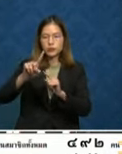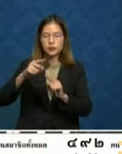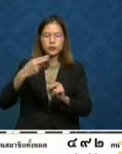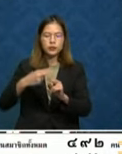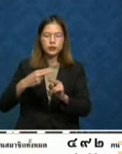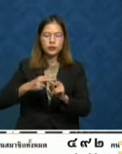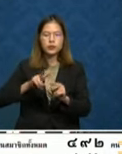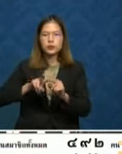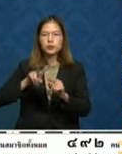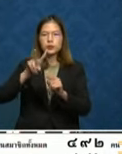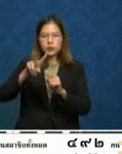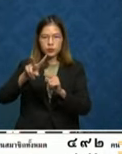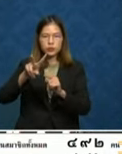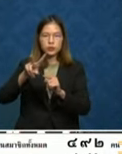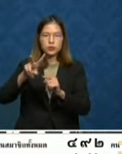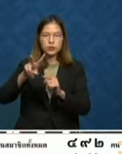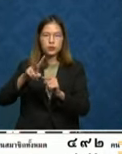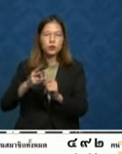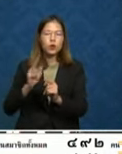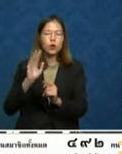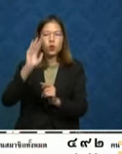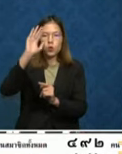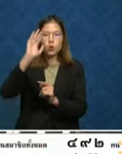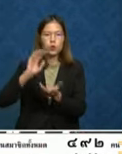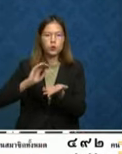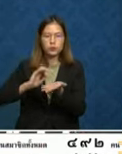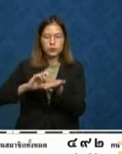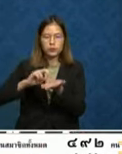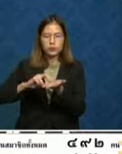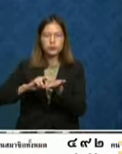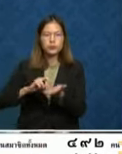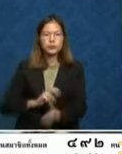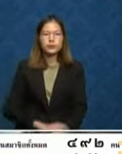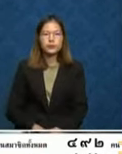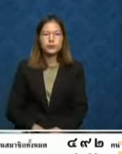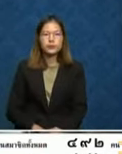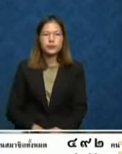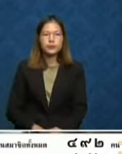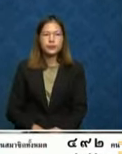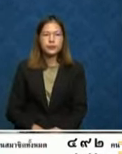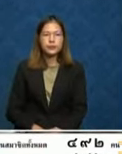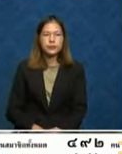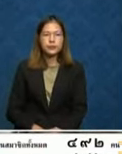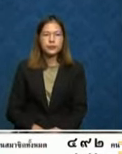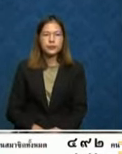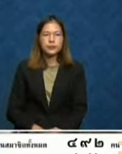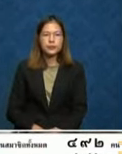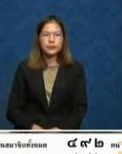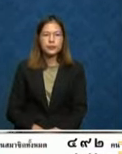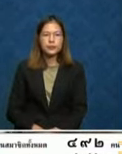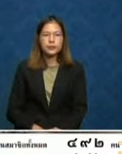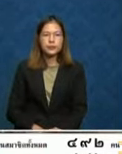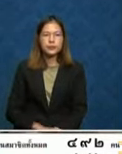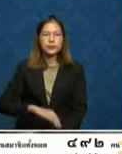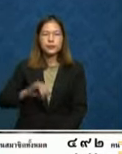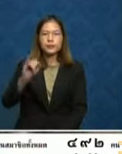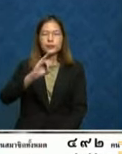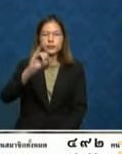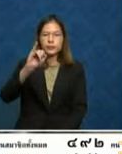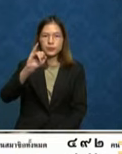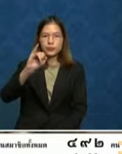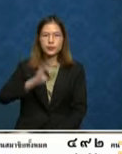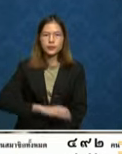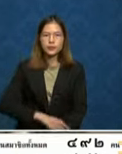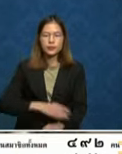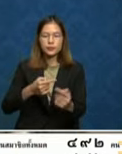ดรณัฐกฤตชุมพรขอผู้รับรองด้วยครับพูรรองถูกต้องนะครับ